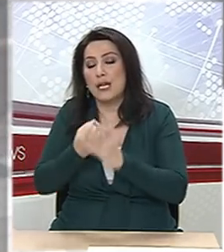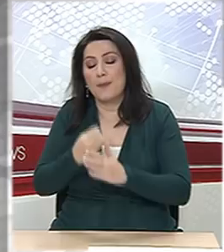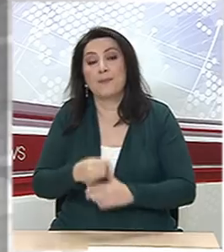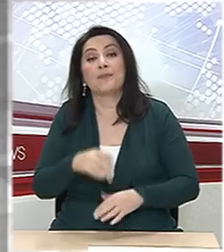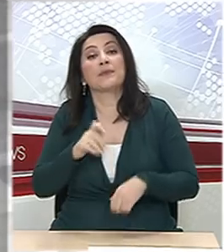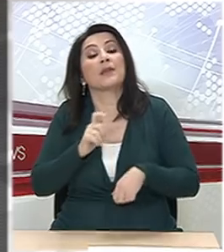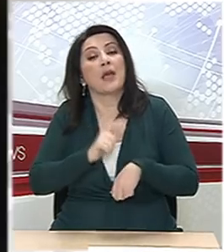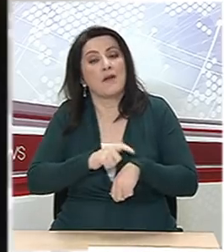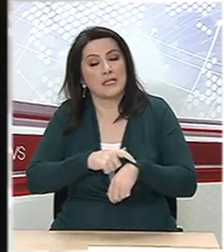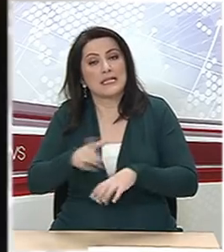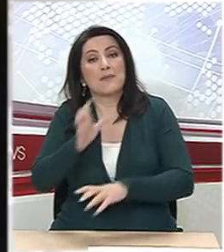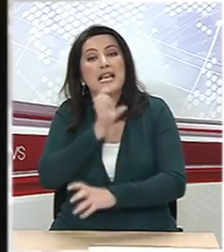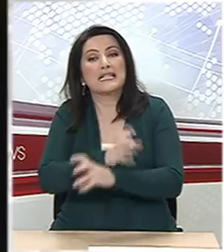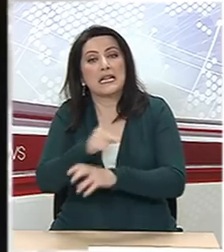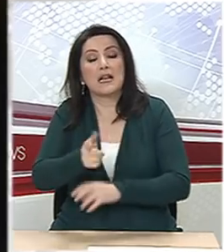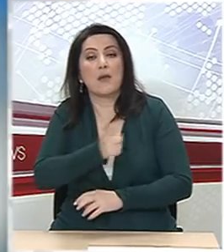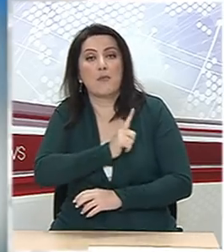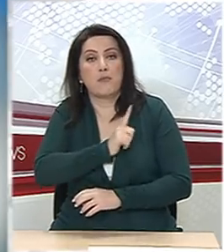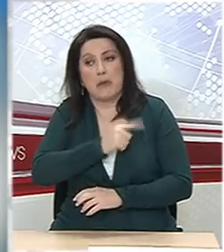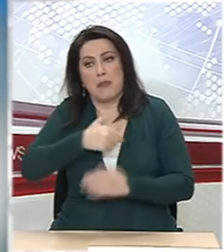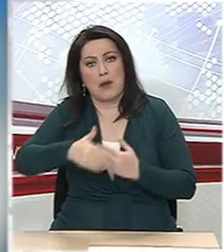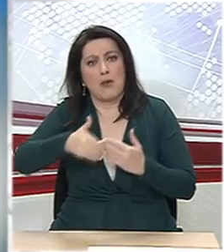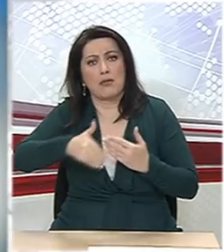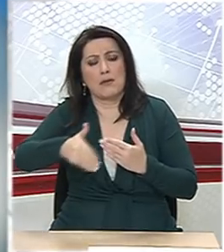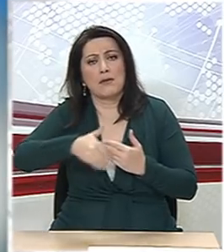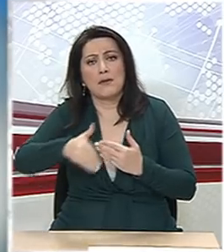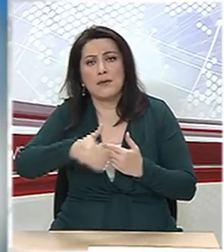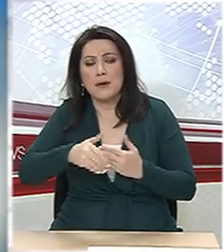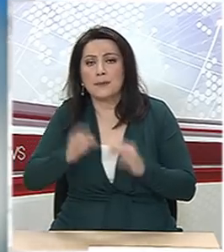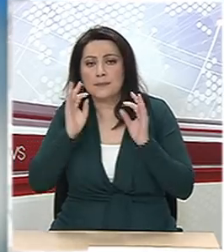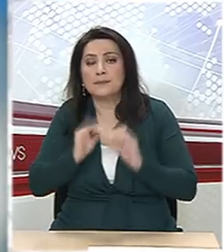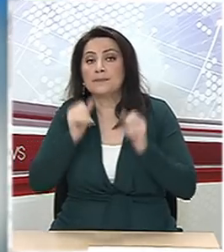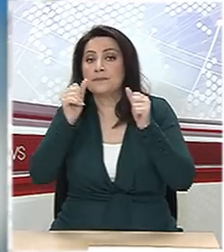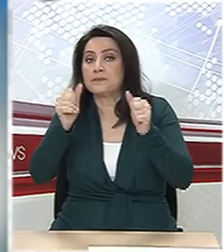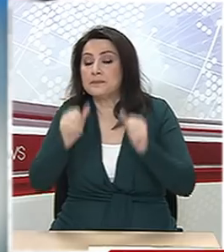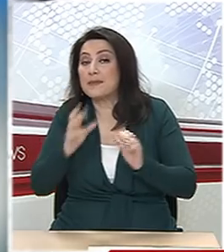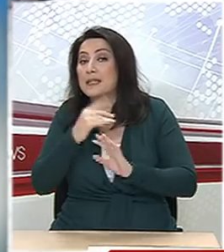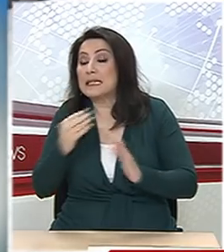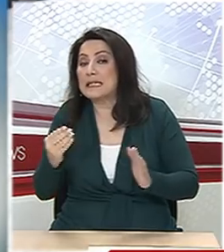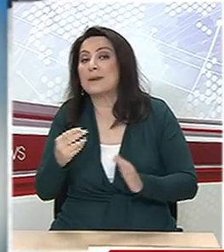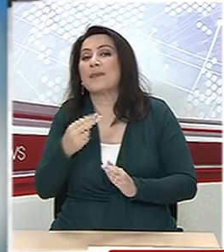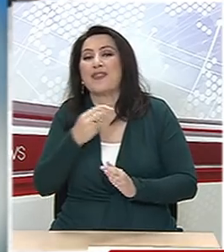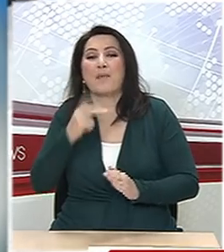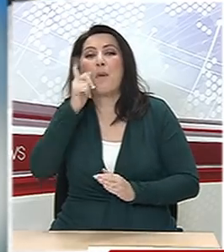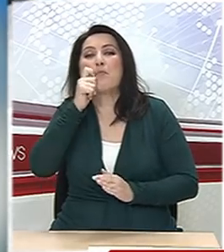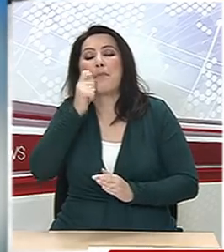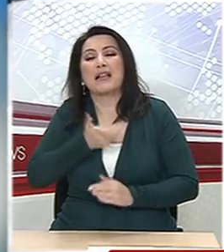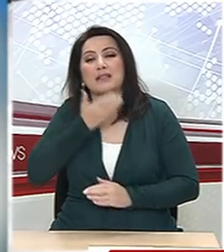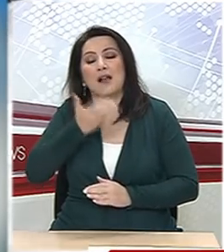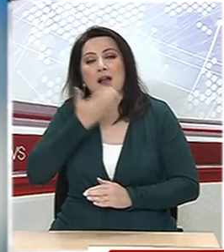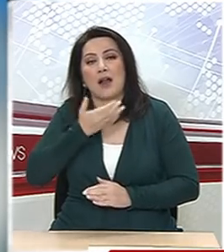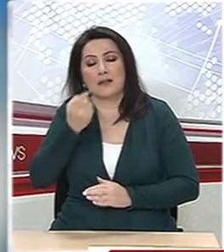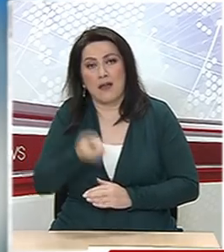από την Εισαγγελία Καγκουργημάτων. Αναμένουμε από λεπτό σε λεπτό να τελειώσει η κατάθεση του πατέρα.